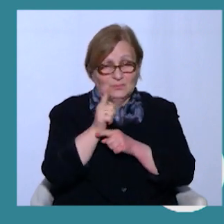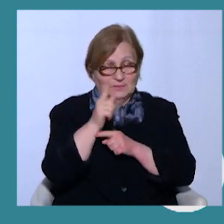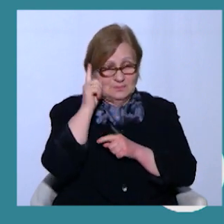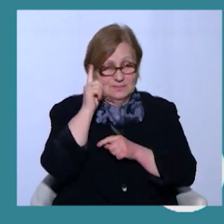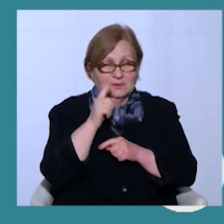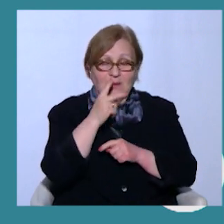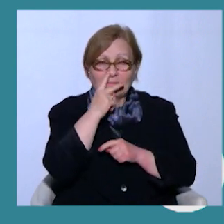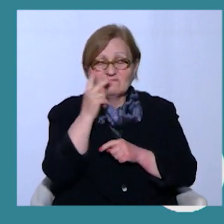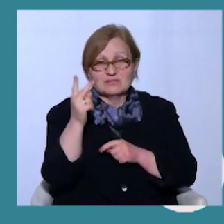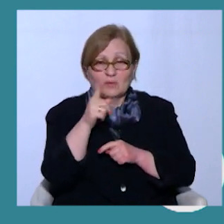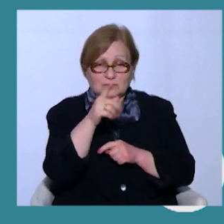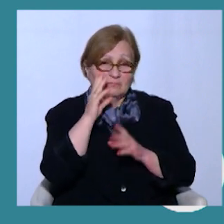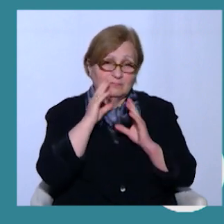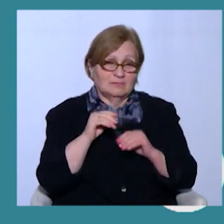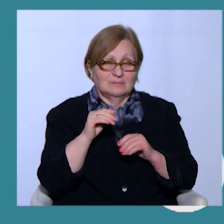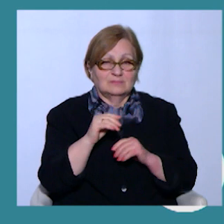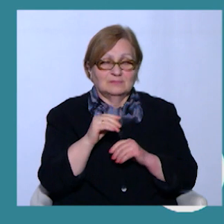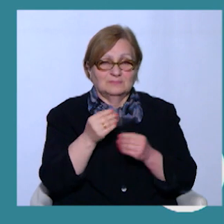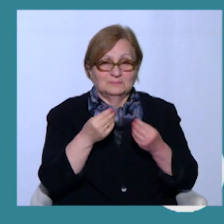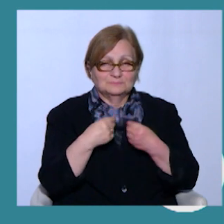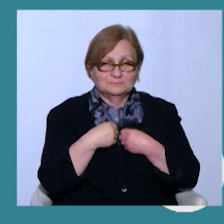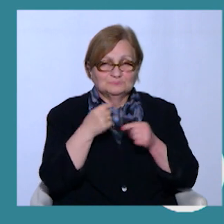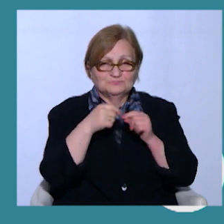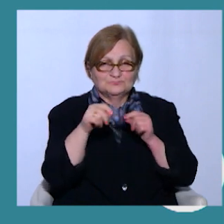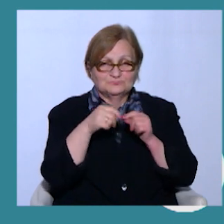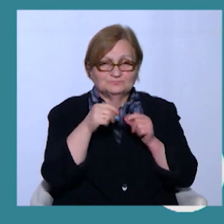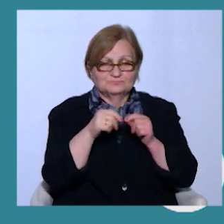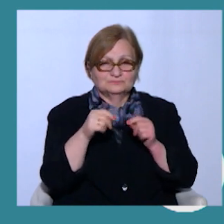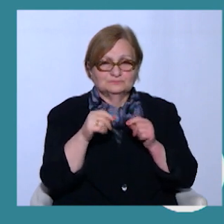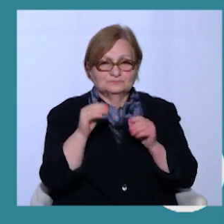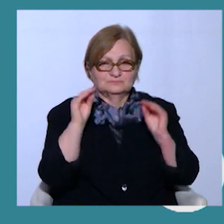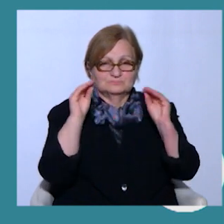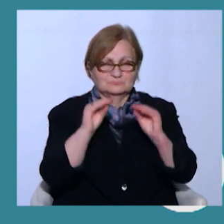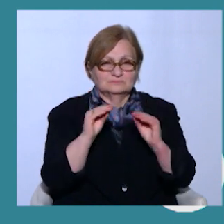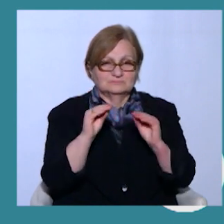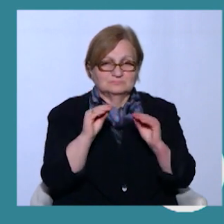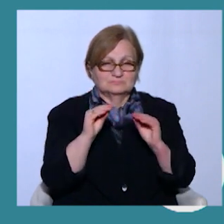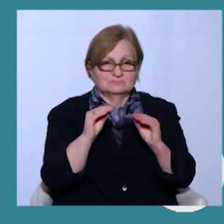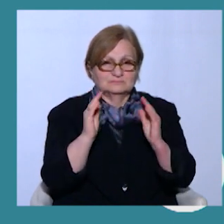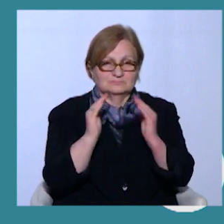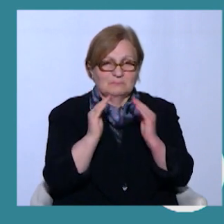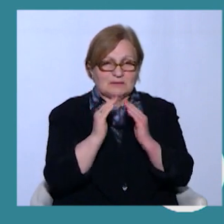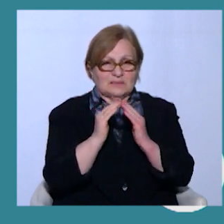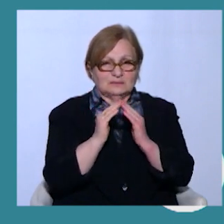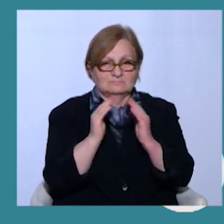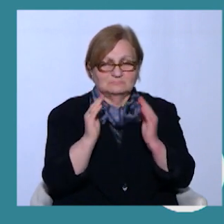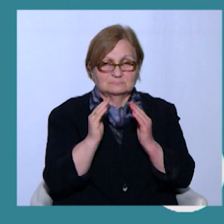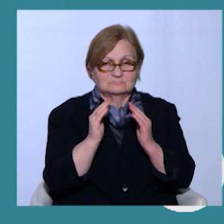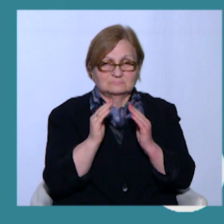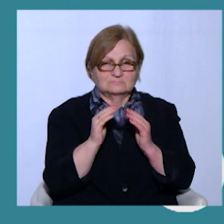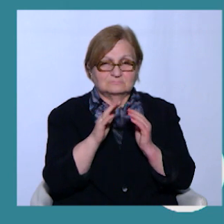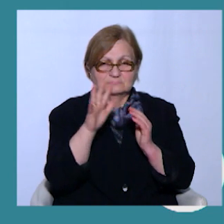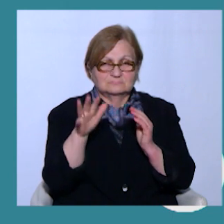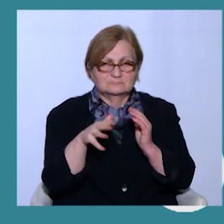რამდენად კონკურენციას გაუწევთ. მოცემული გვაქვს ესეთი 100-ის ღერები შექმნილი ნუ პატარა სახლივით არის 1 2 3